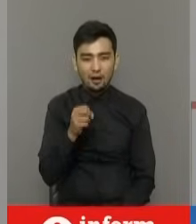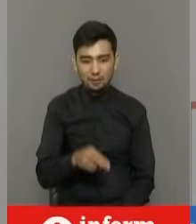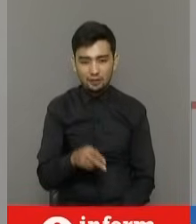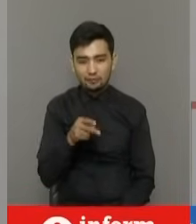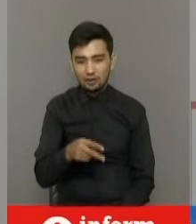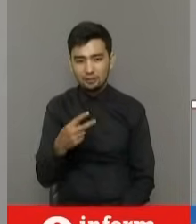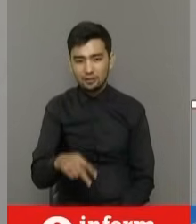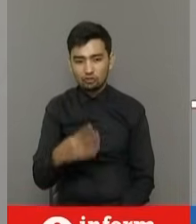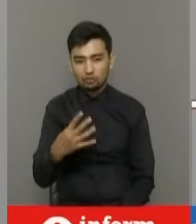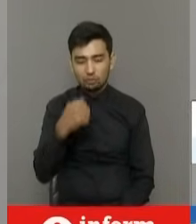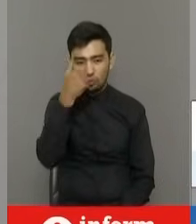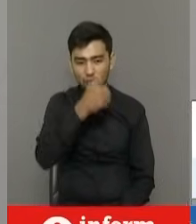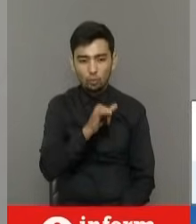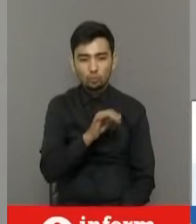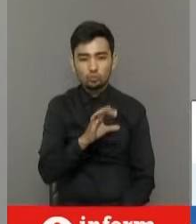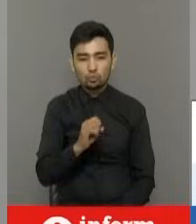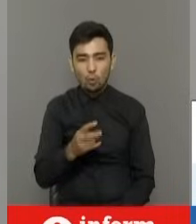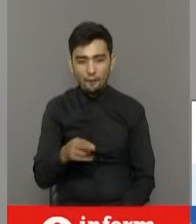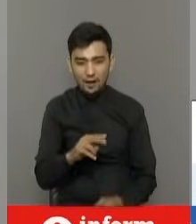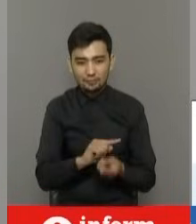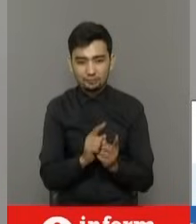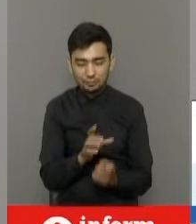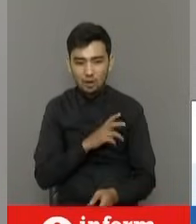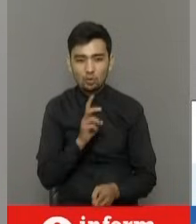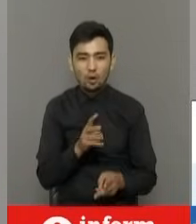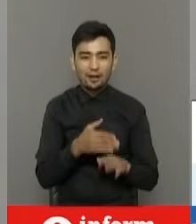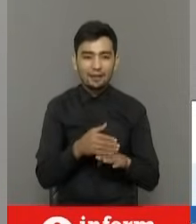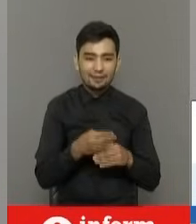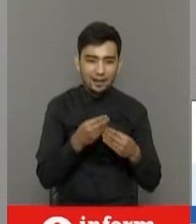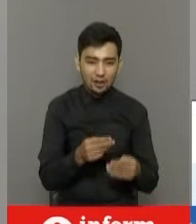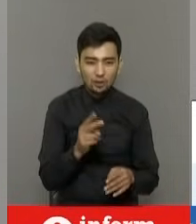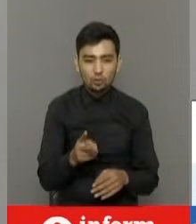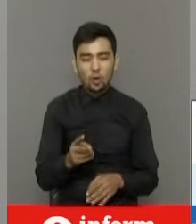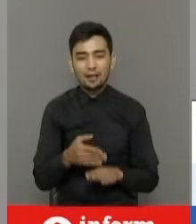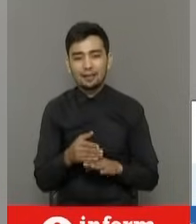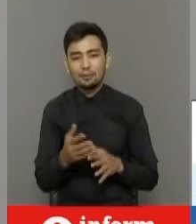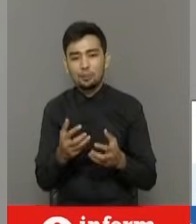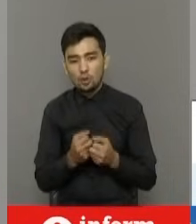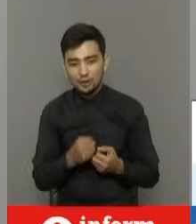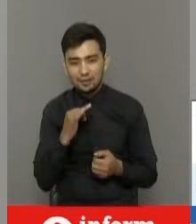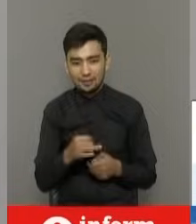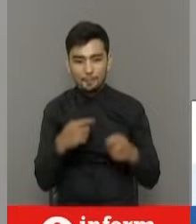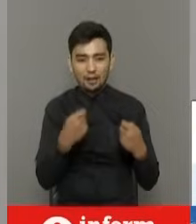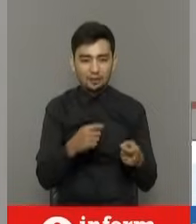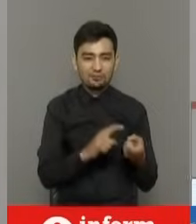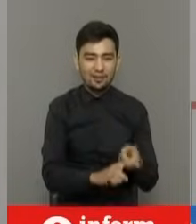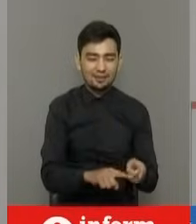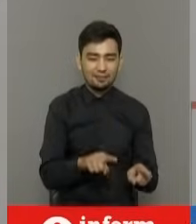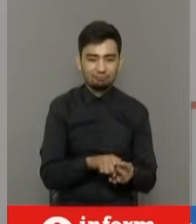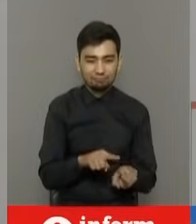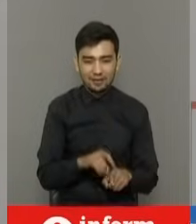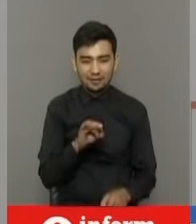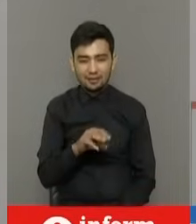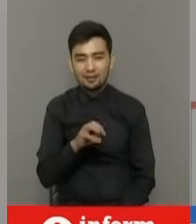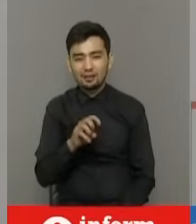года поменялись условия для тех, кто дает кредиты, и для тех, кто берет кредиты. И, соответственно, это сказалось на продажах транспортных